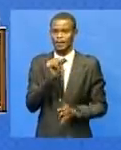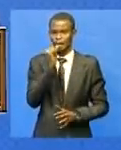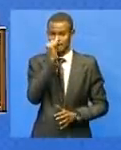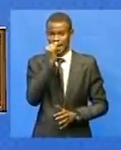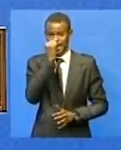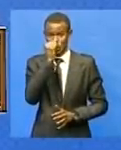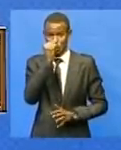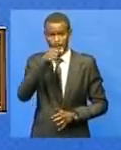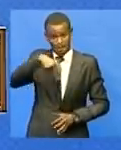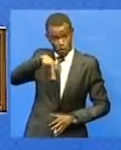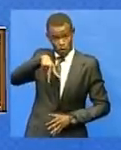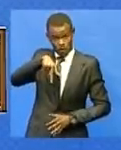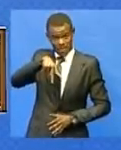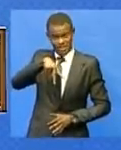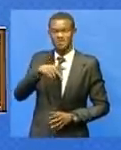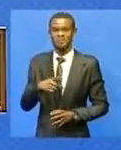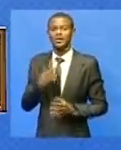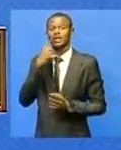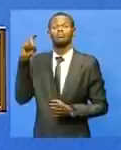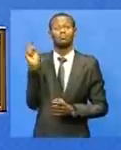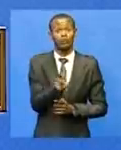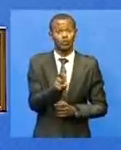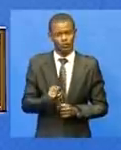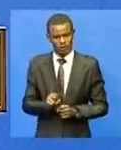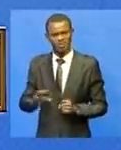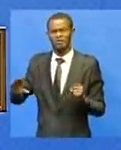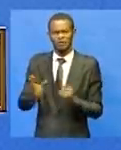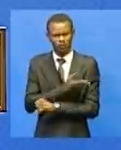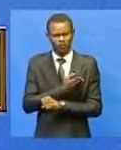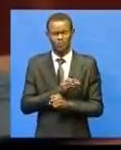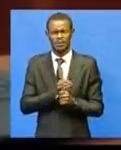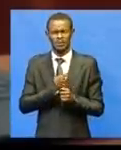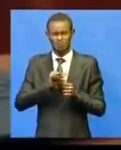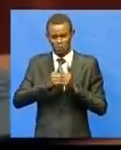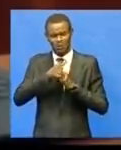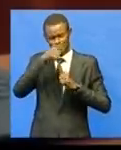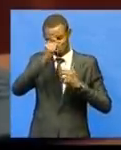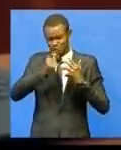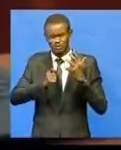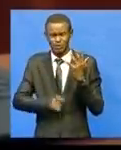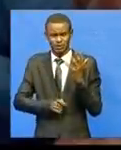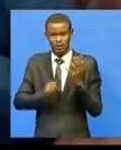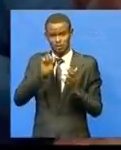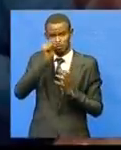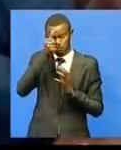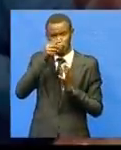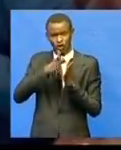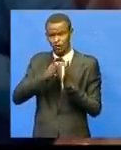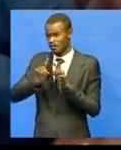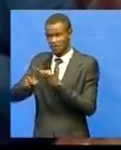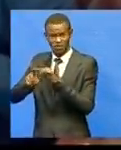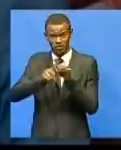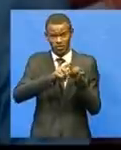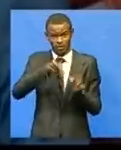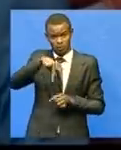procureur général près de la Cour de cassation, un rapport exhaustif du vice-premier ministre ministre de